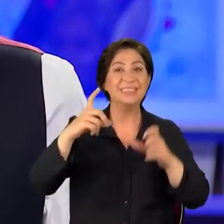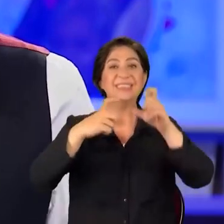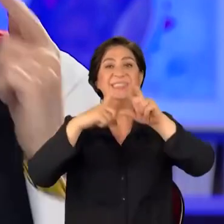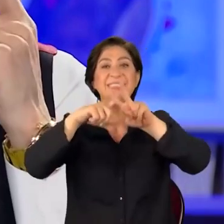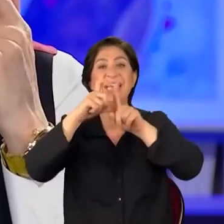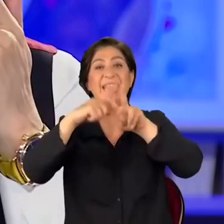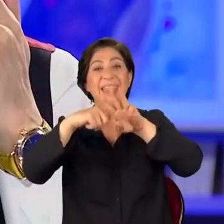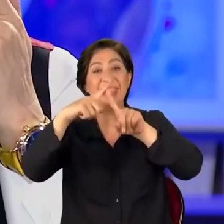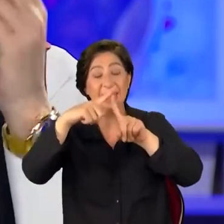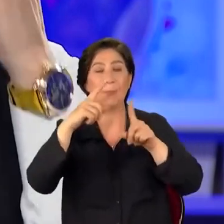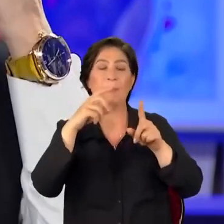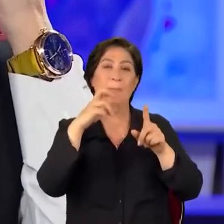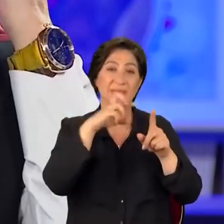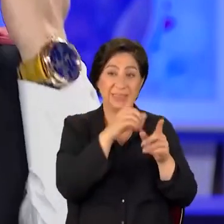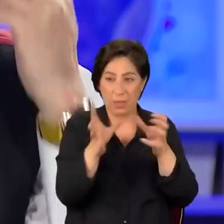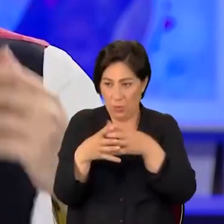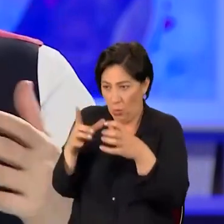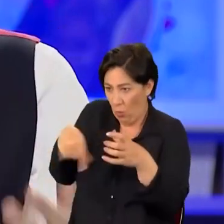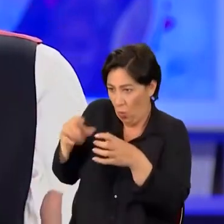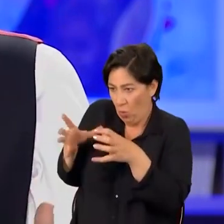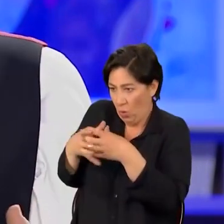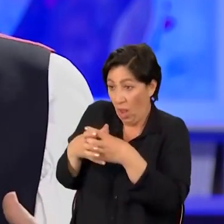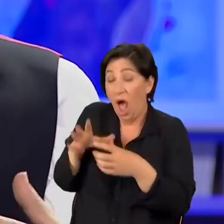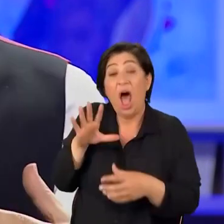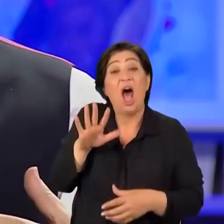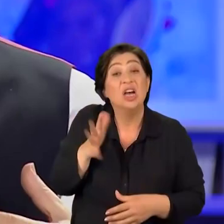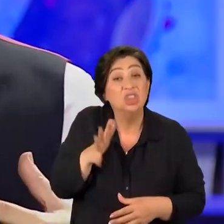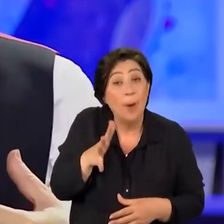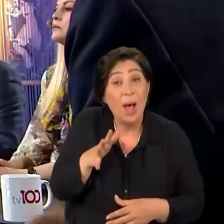tarafından temsil edilen kesim, acaba onların